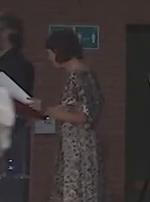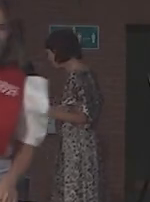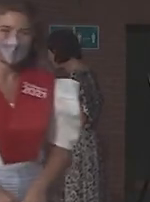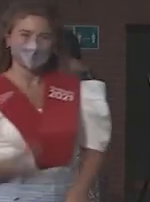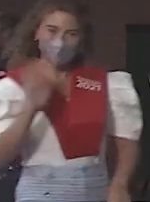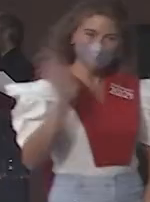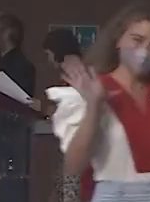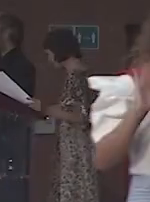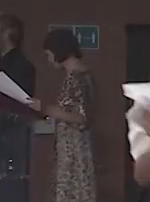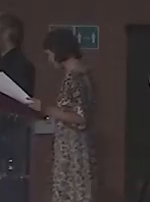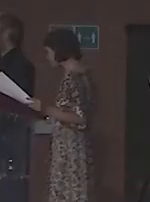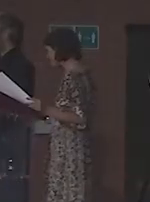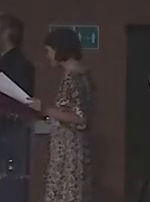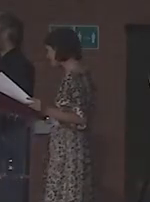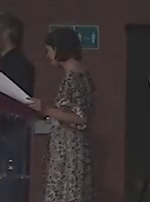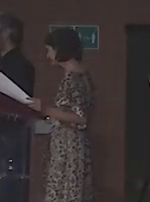Raquel Serrano López.